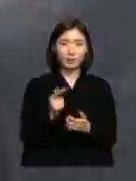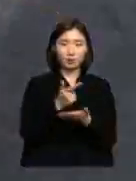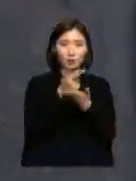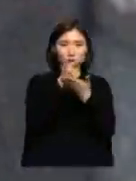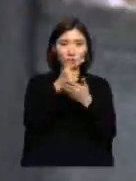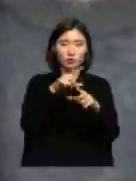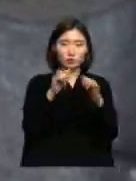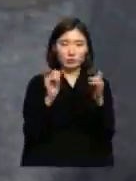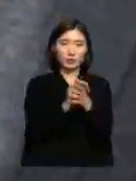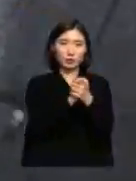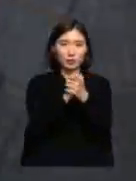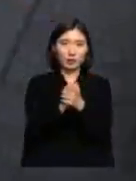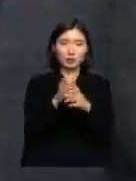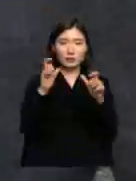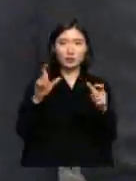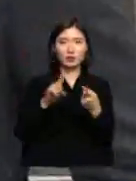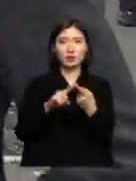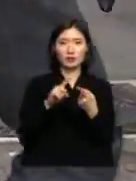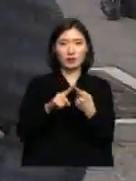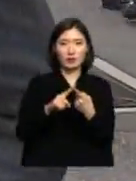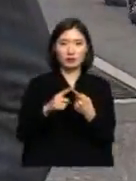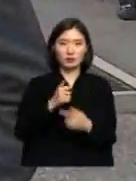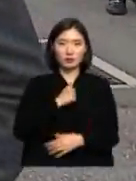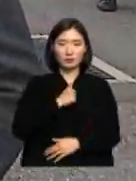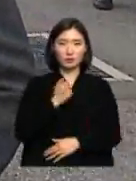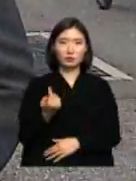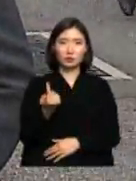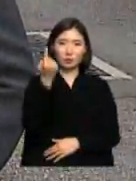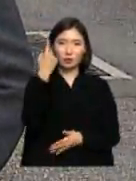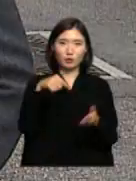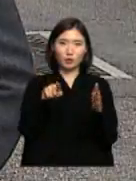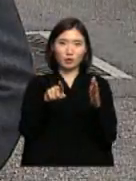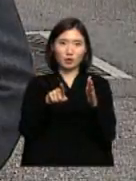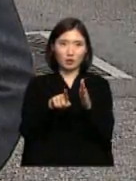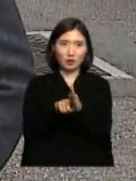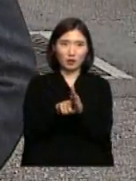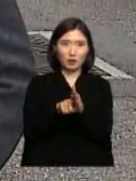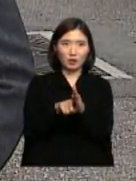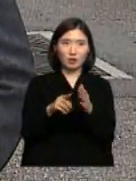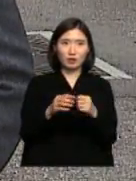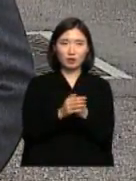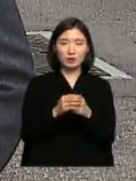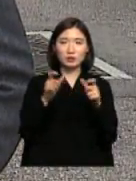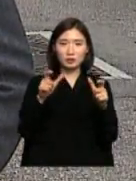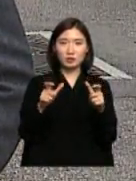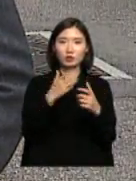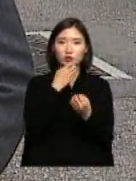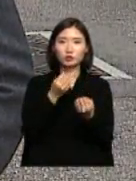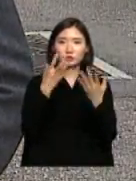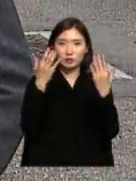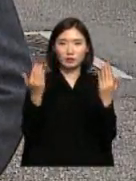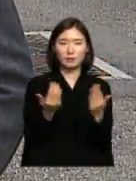노원구는 주민 화합과 지역에 대한 자긍심을 높이기 위해 일동일 명소 사업 등 지역